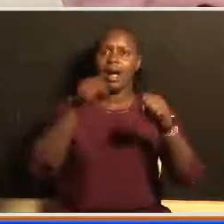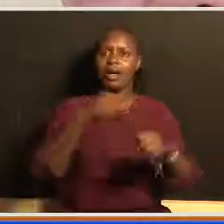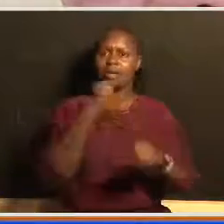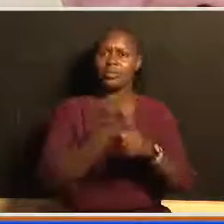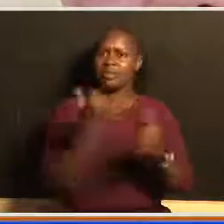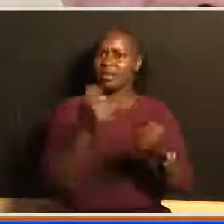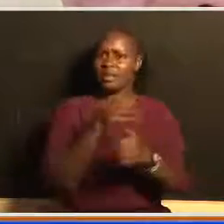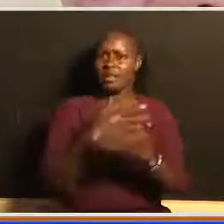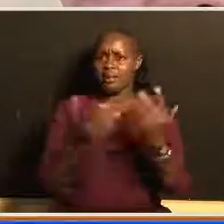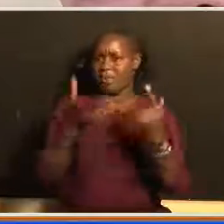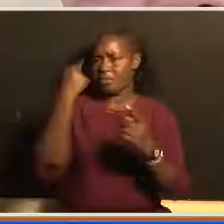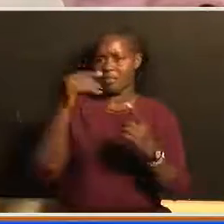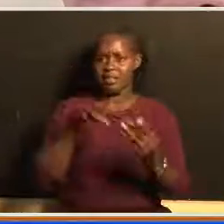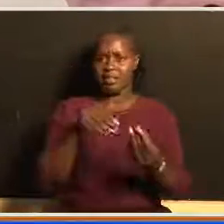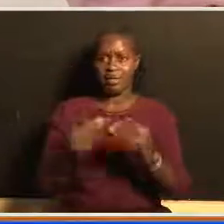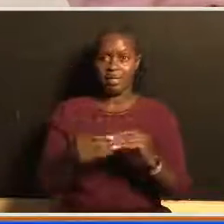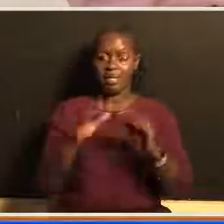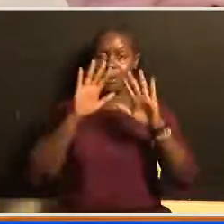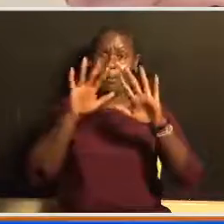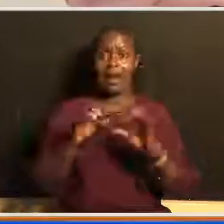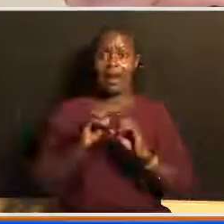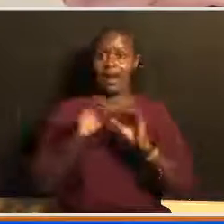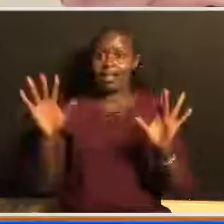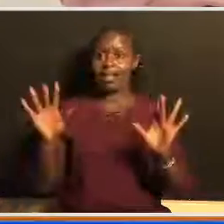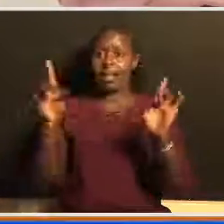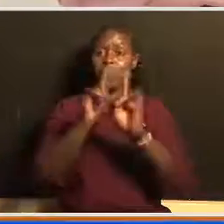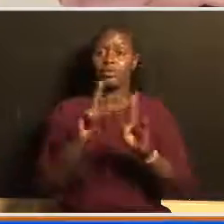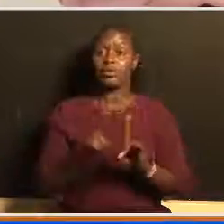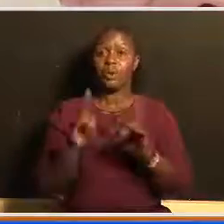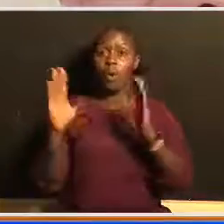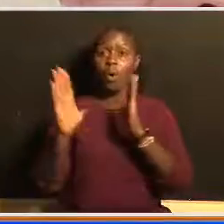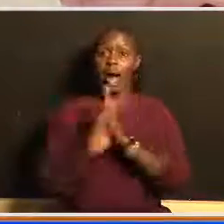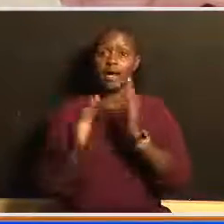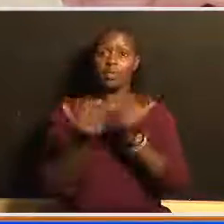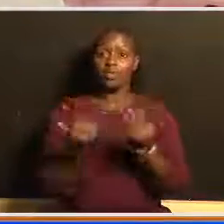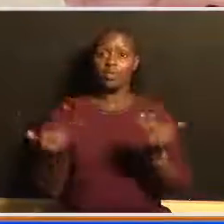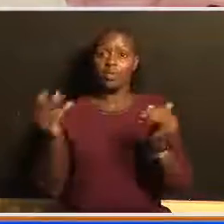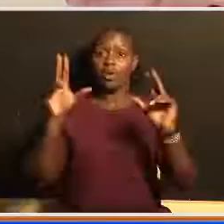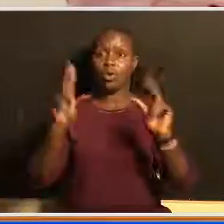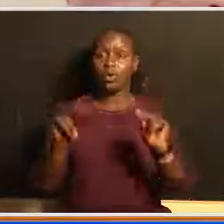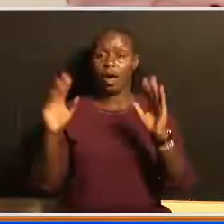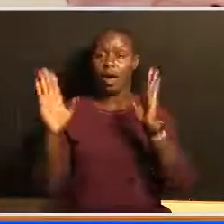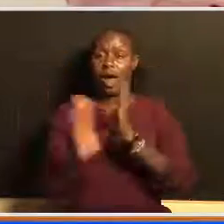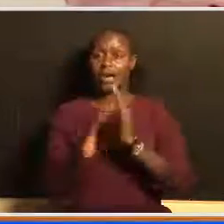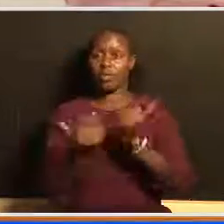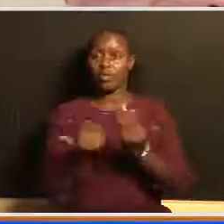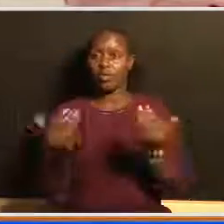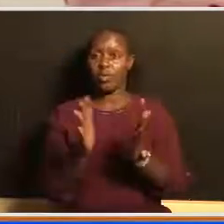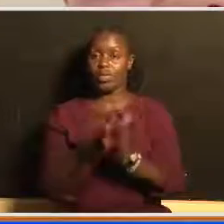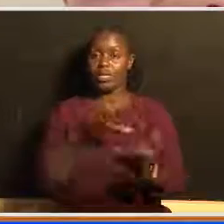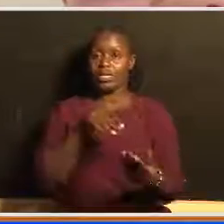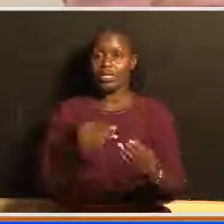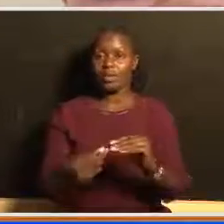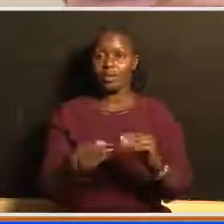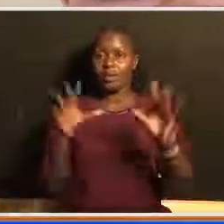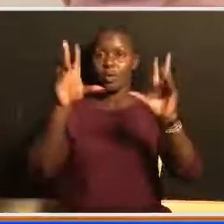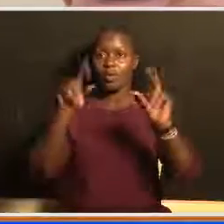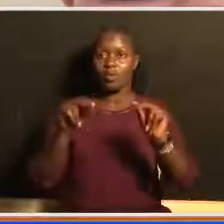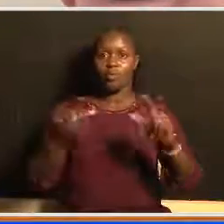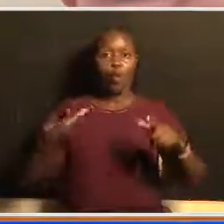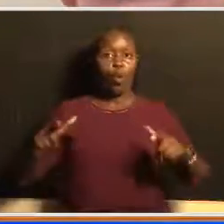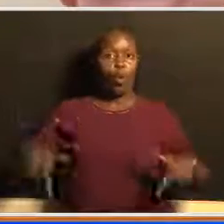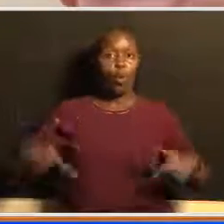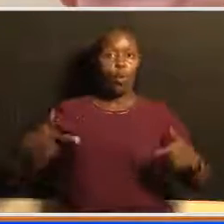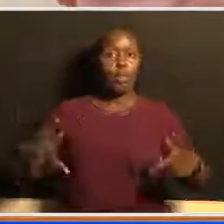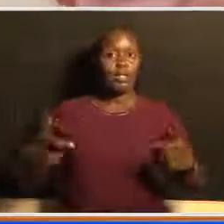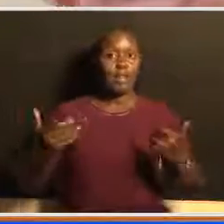sababu ya ulemavu wako. Na pia tuache kuficha watoto kwa nyumba. Tuache kuficha walemavu kwa nyumba. Mtu akiwa kwa wheelchair, akipatiwa